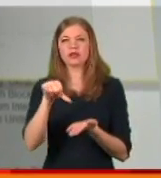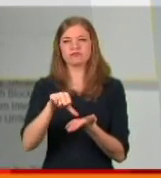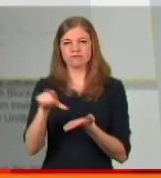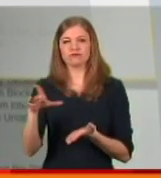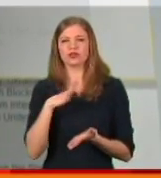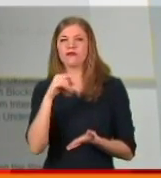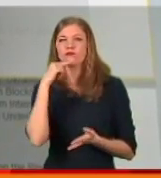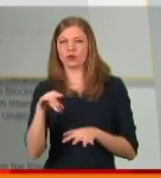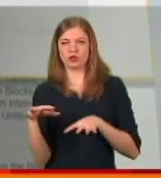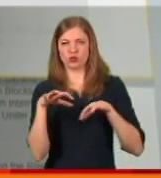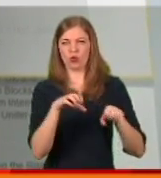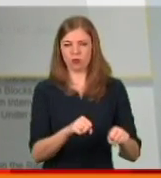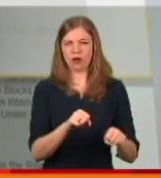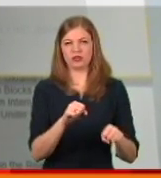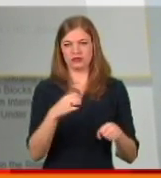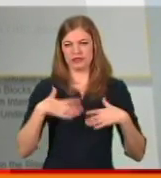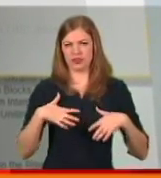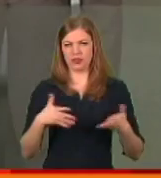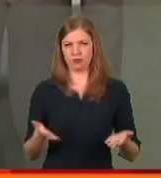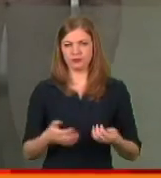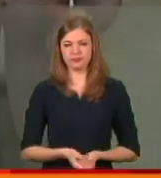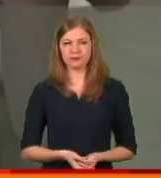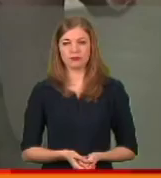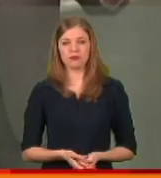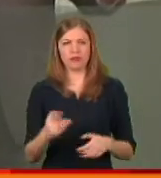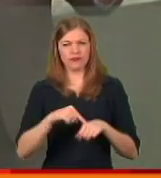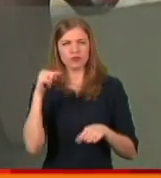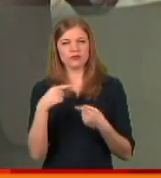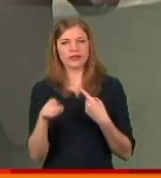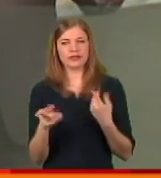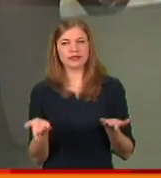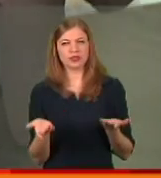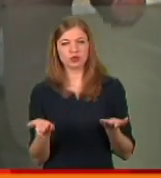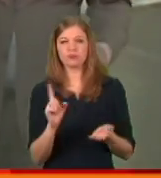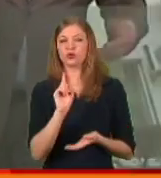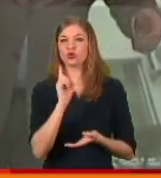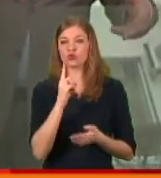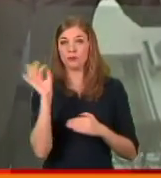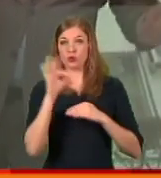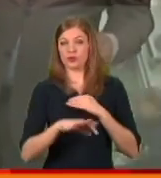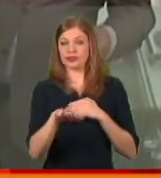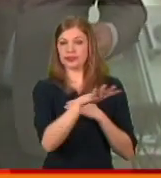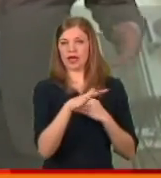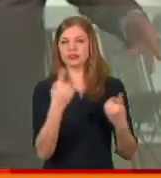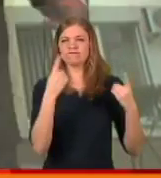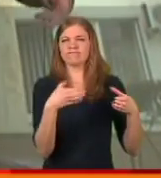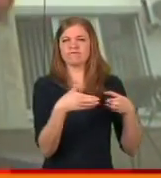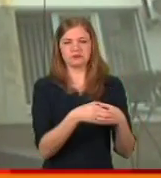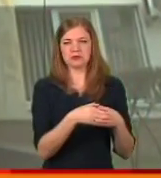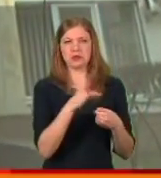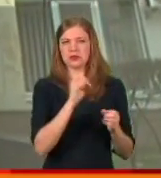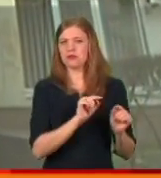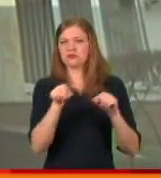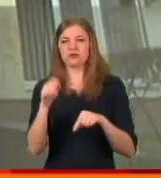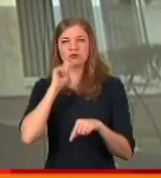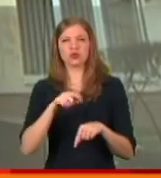відіграв у російській окупації й анексії Криму. Відчуваєте різницю? Чому західні енергогіганти не прийшли